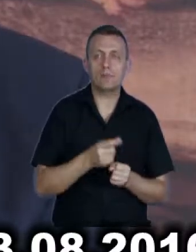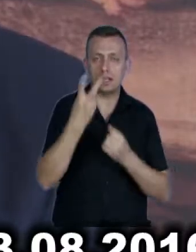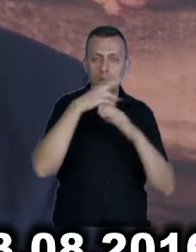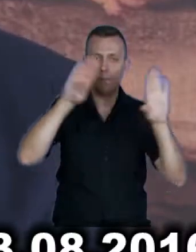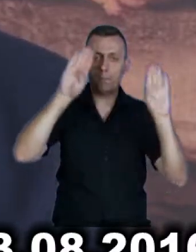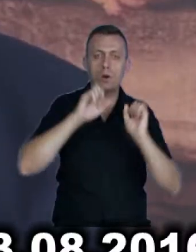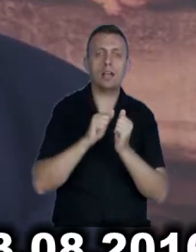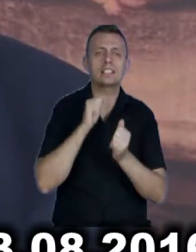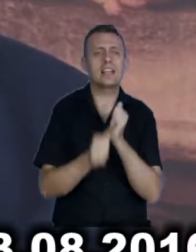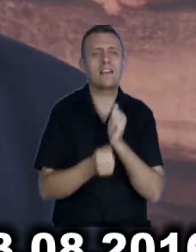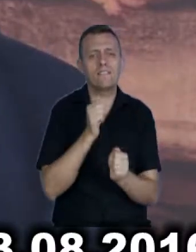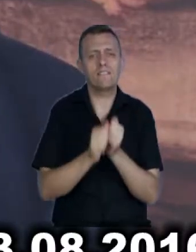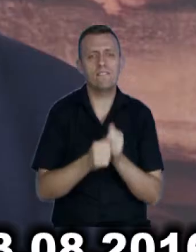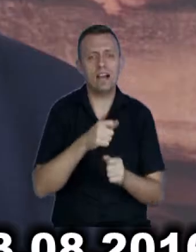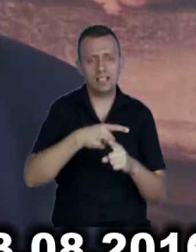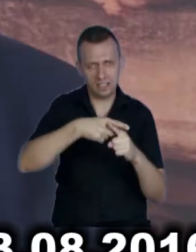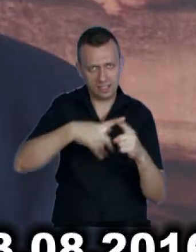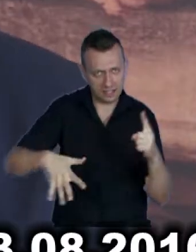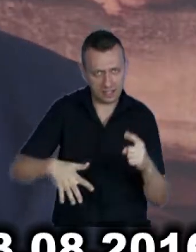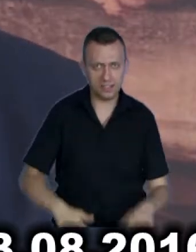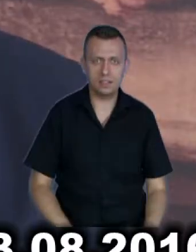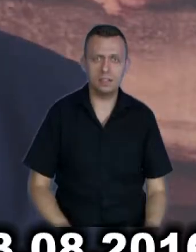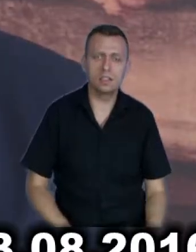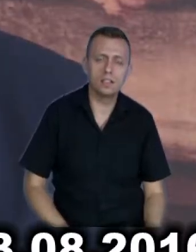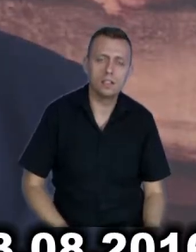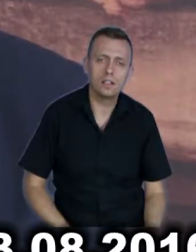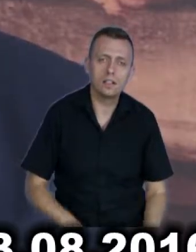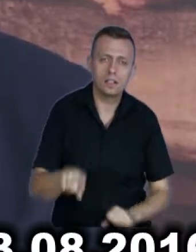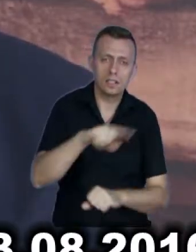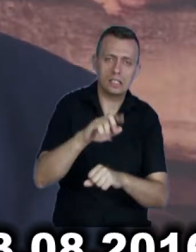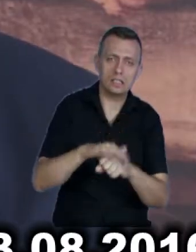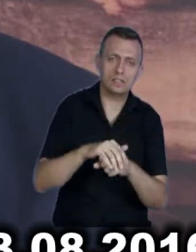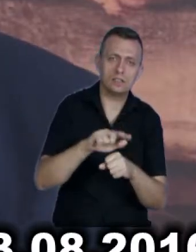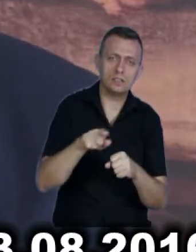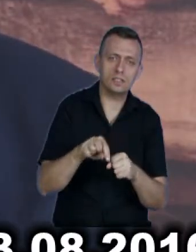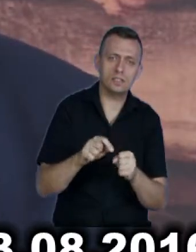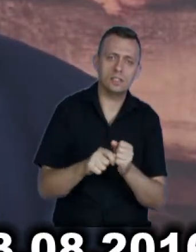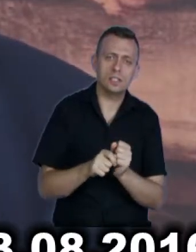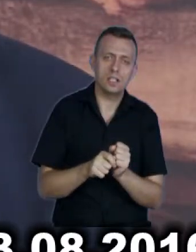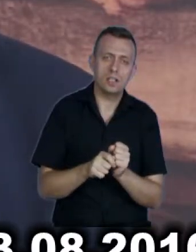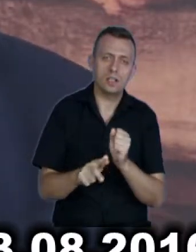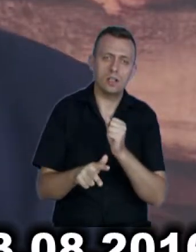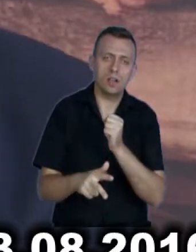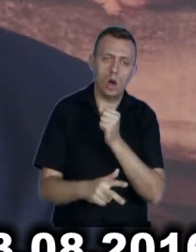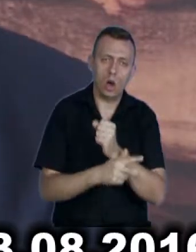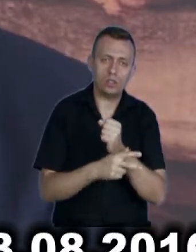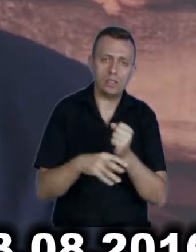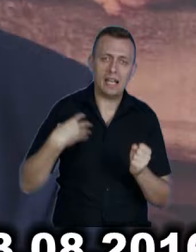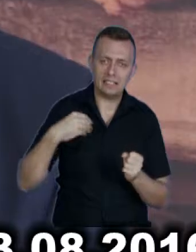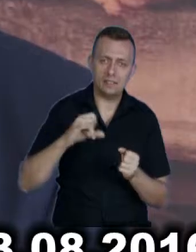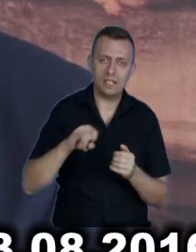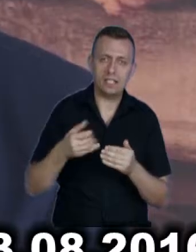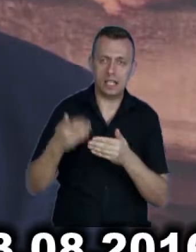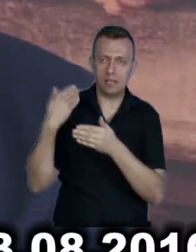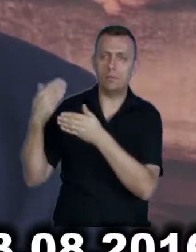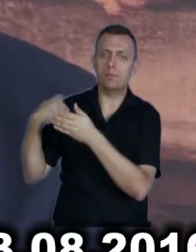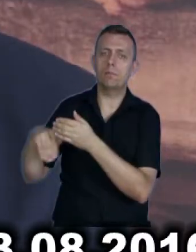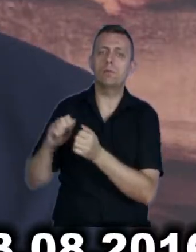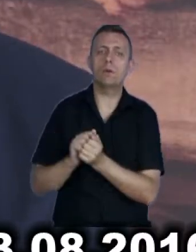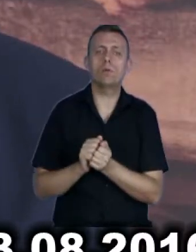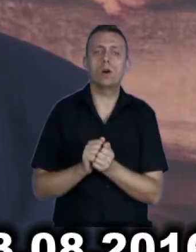16 będzie powitanie króla Augusta III na scenie. W tą rolę wciela się już po raz kolejny Uwe Miller,